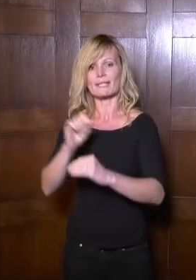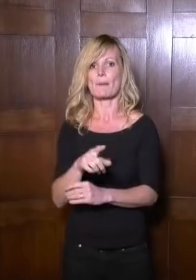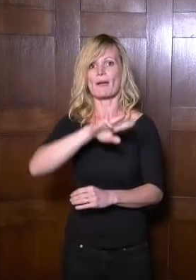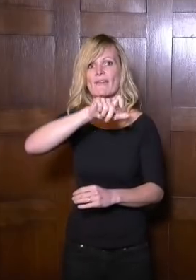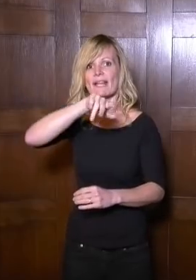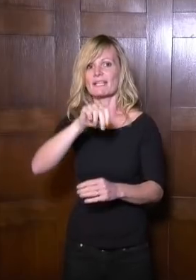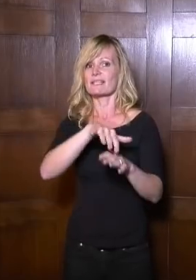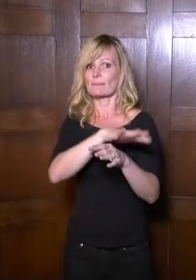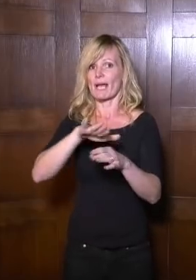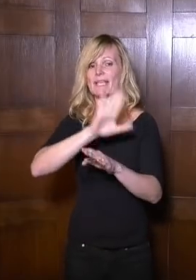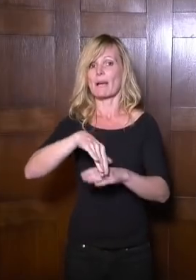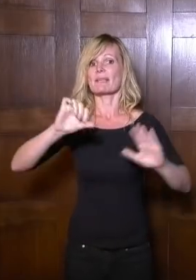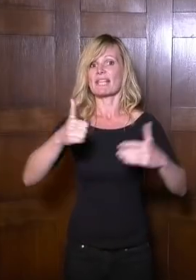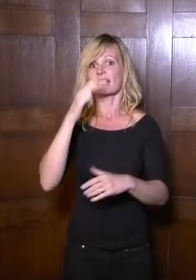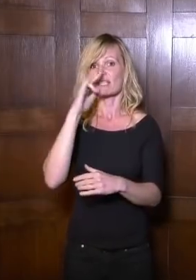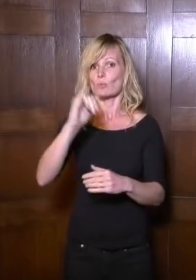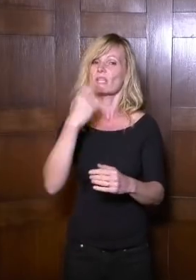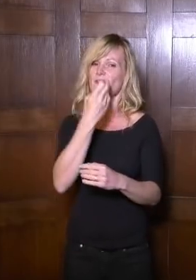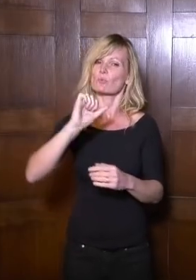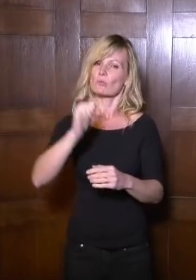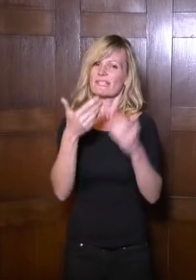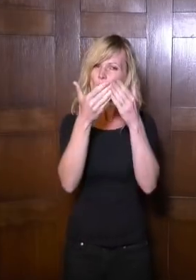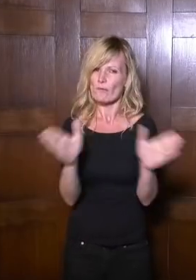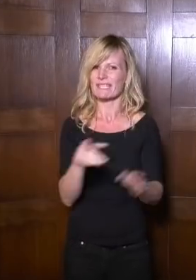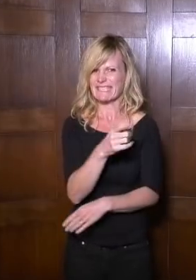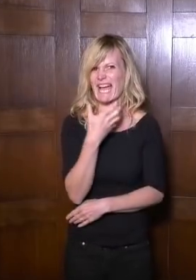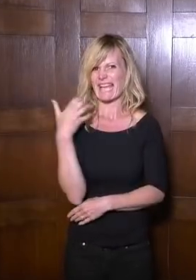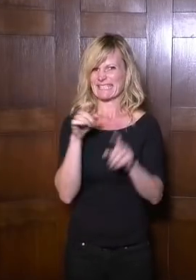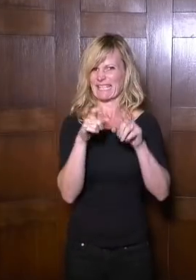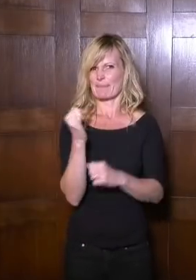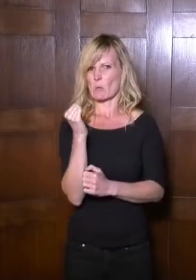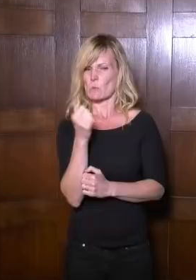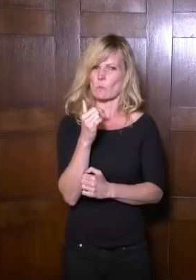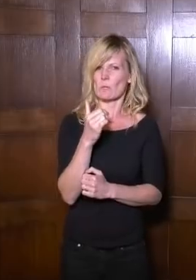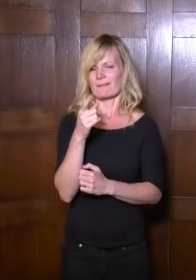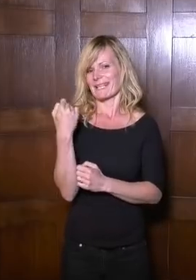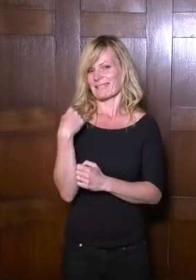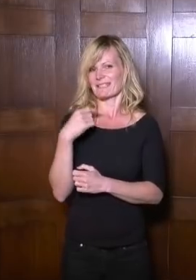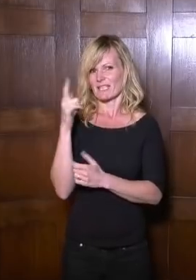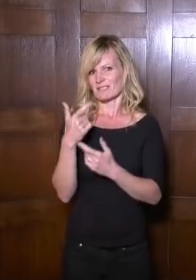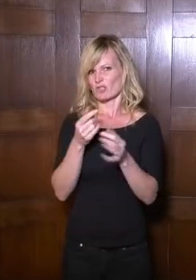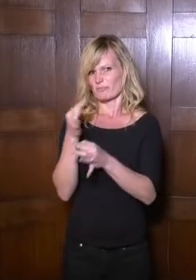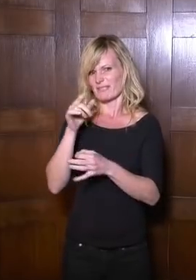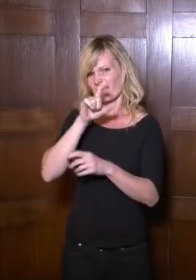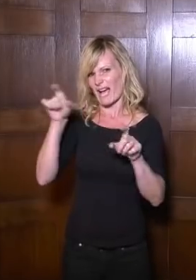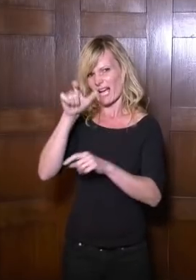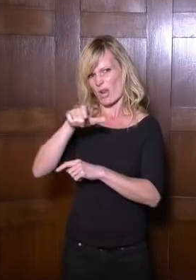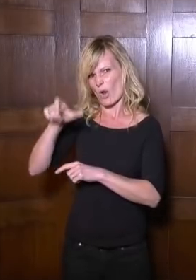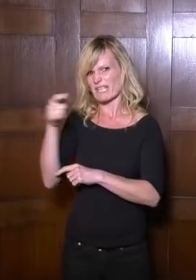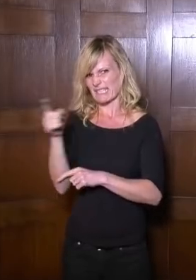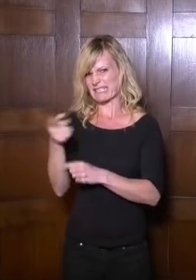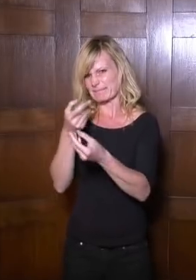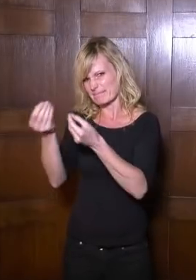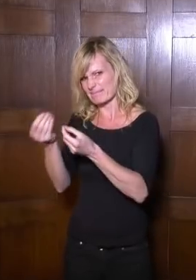am 6.6. wieder versuchen zu öffnen. Das ist ein heißes Pflaster, da haben wir gestern auch mit unseren Spezialisten gesprochen, gerade was die